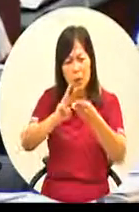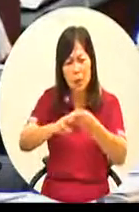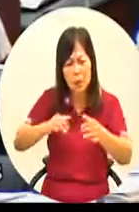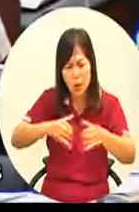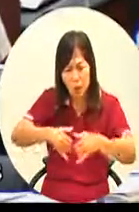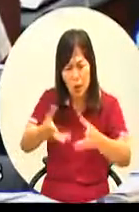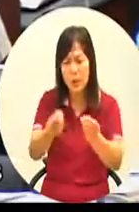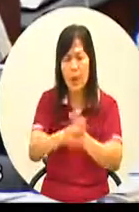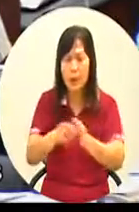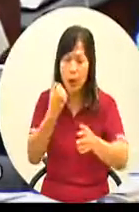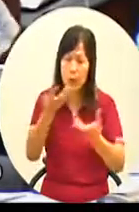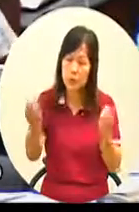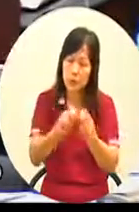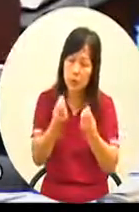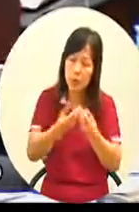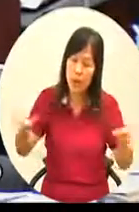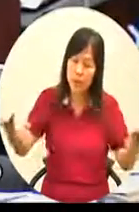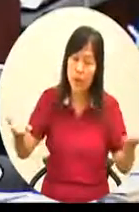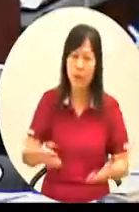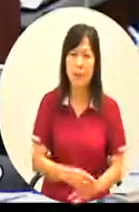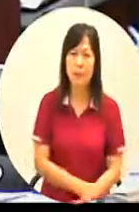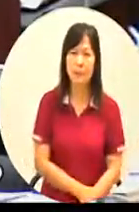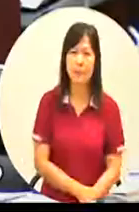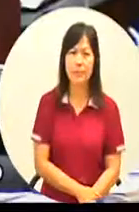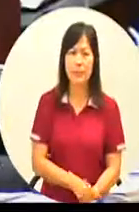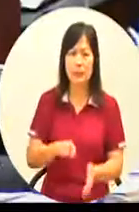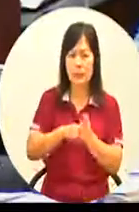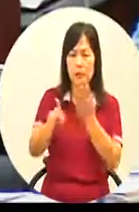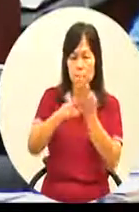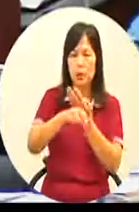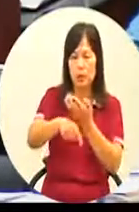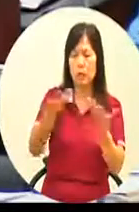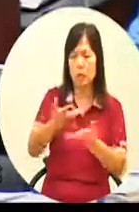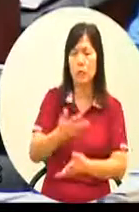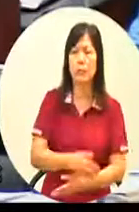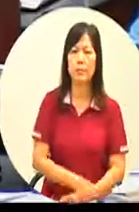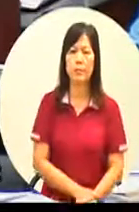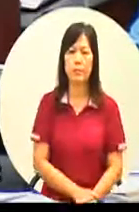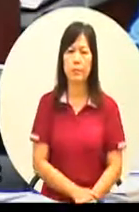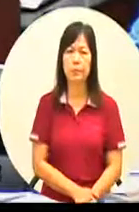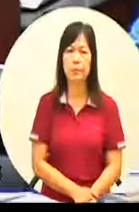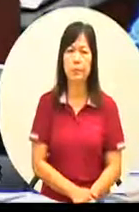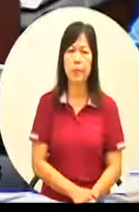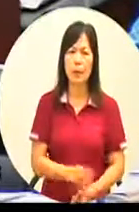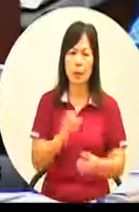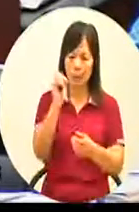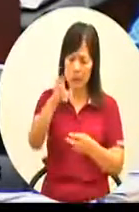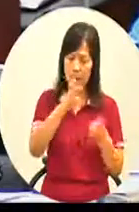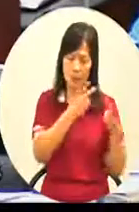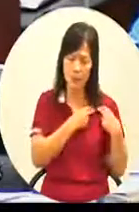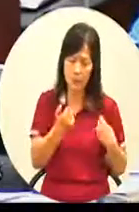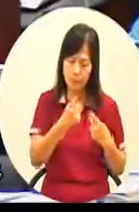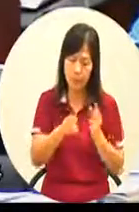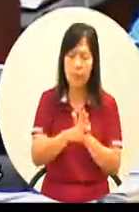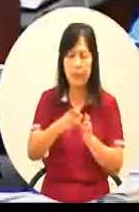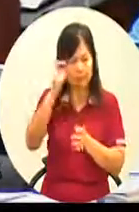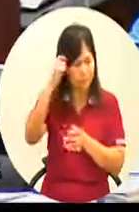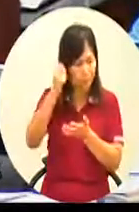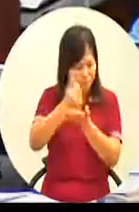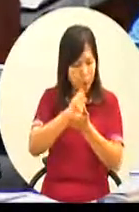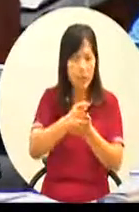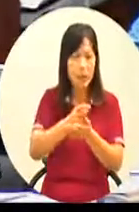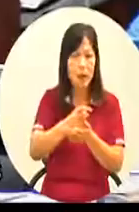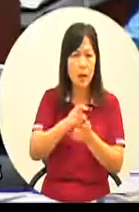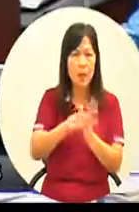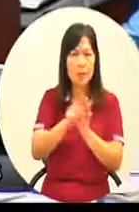因。所以讲，这是一个专业的问题啦。所以讲，我嘛甲蔡局长讲，我拜托连江，是不是